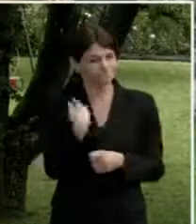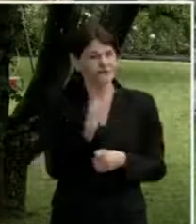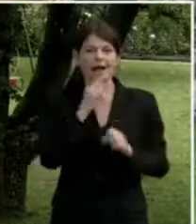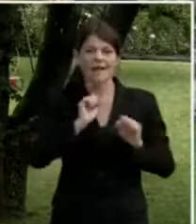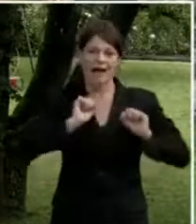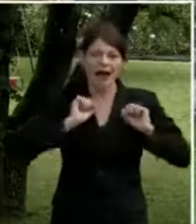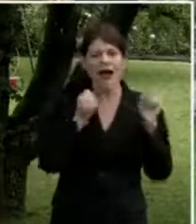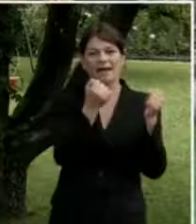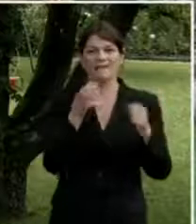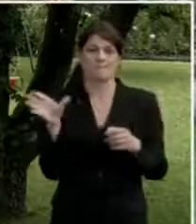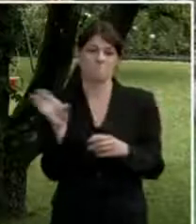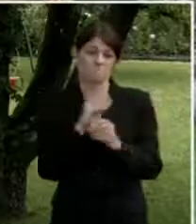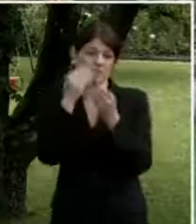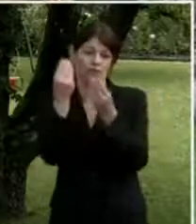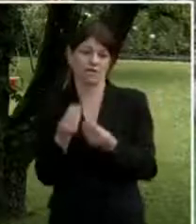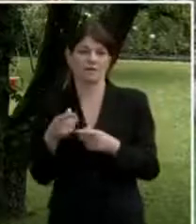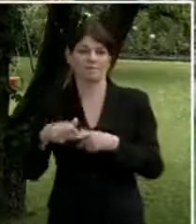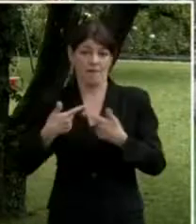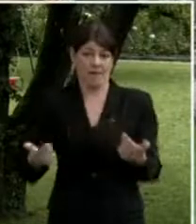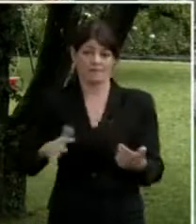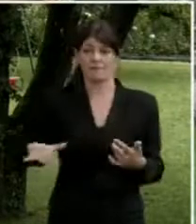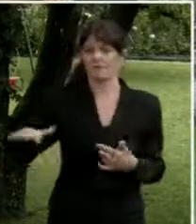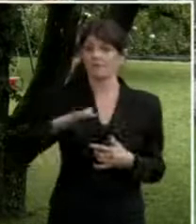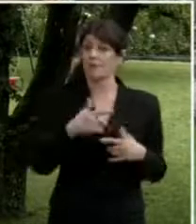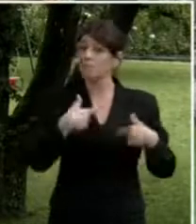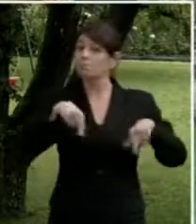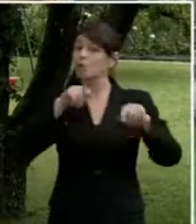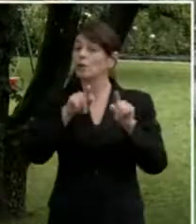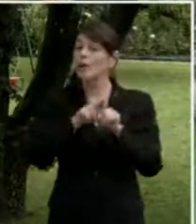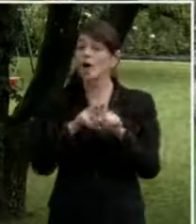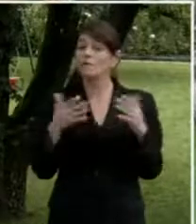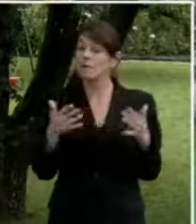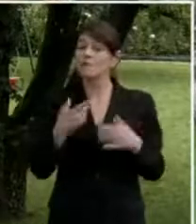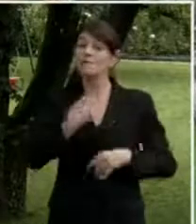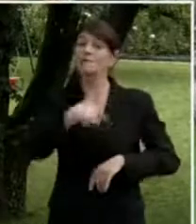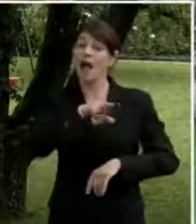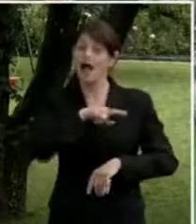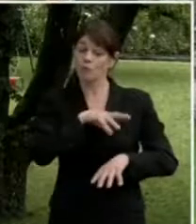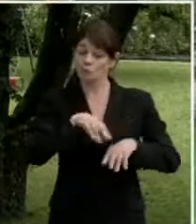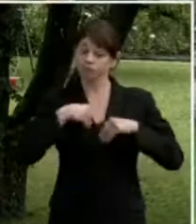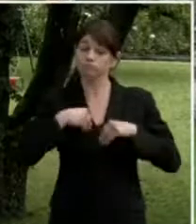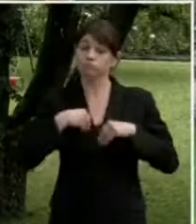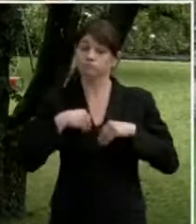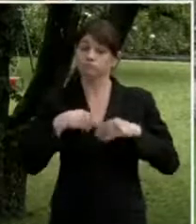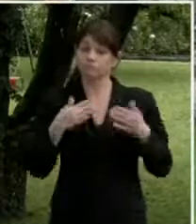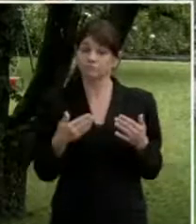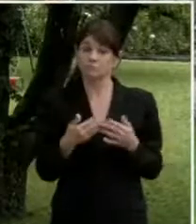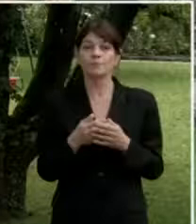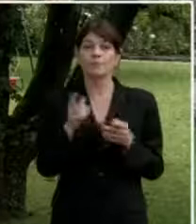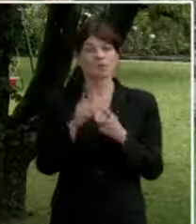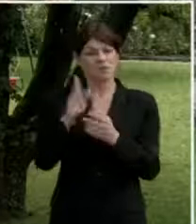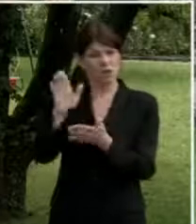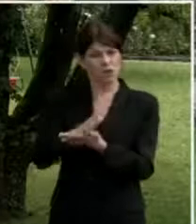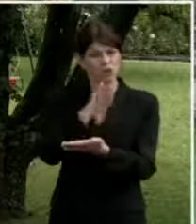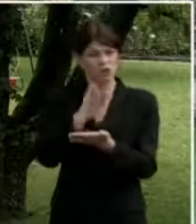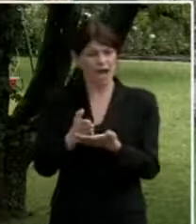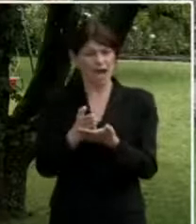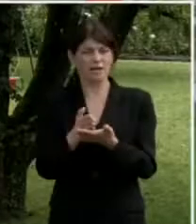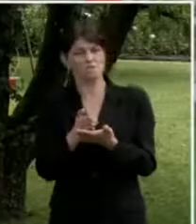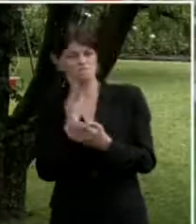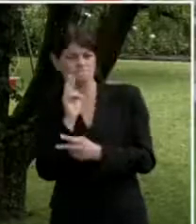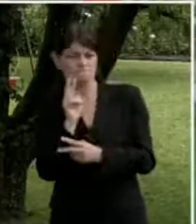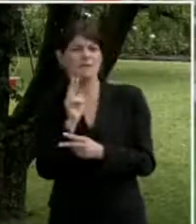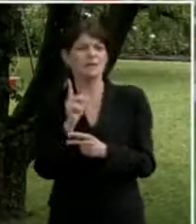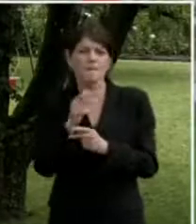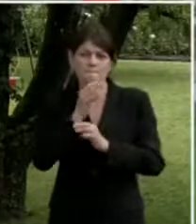Lande. Dies bedeutet aber auch, Verantwortung zu tragen und Entscheide nach bestem Wissen